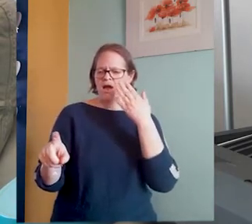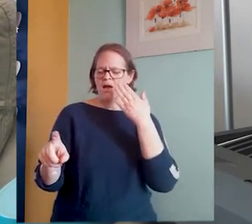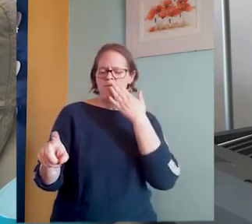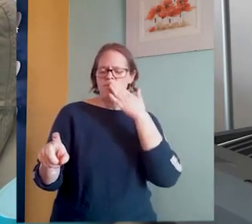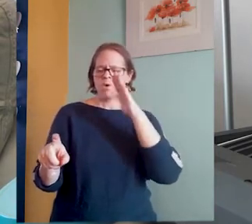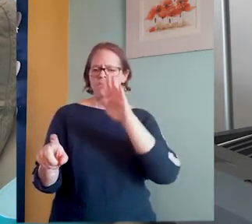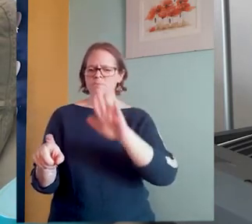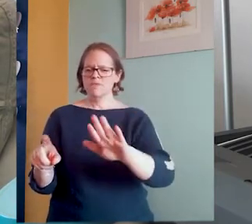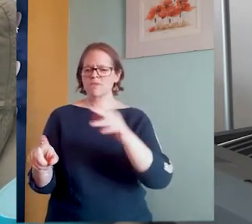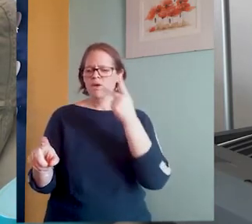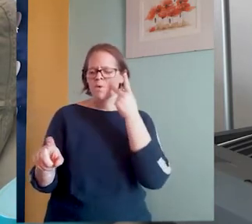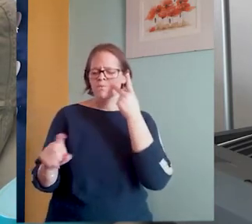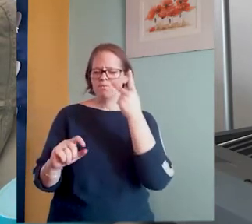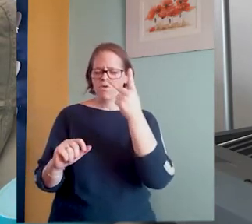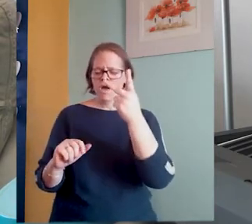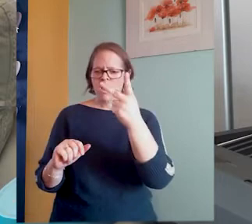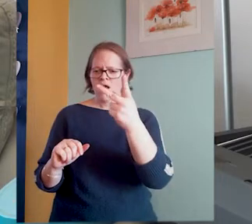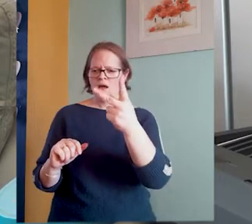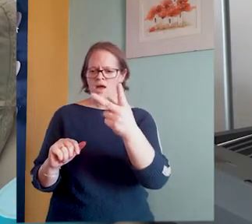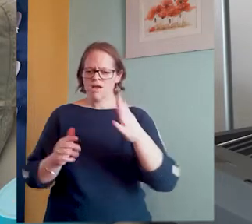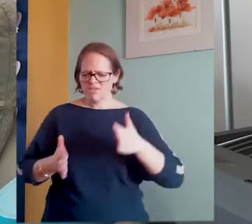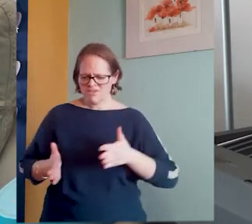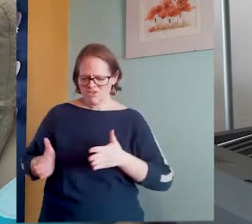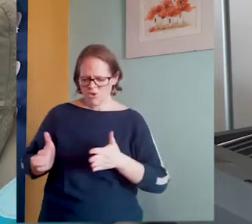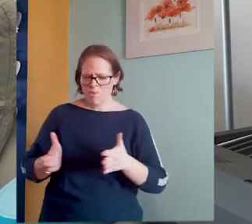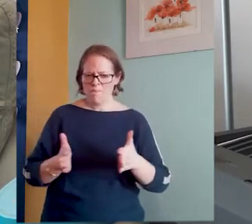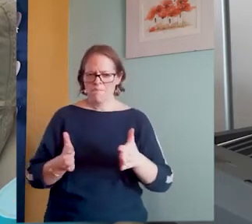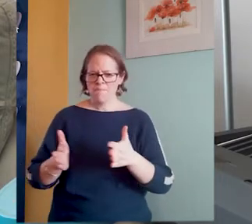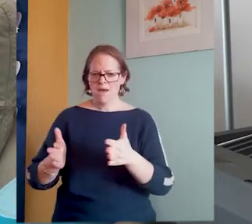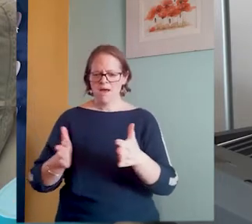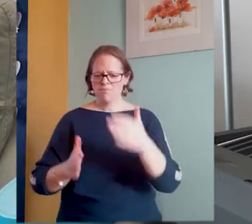par un chemin douloureux.